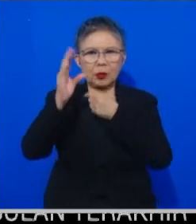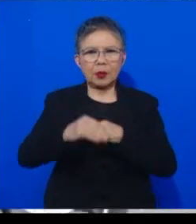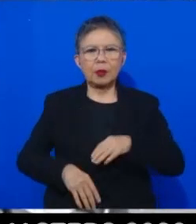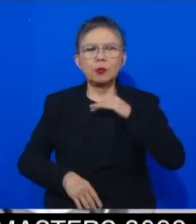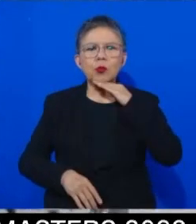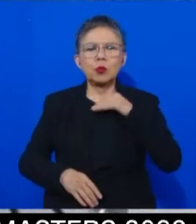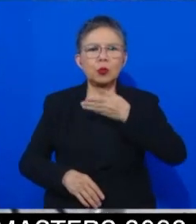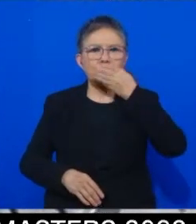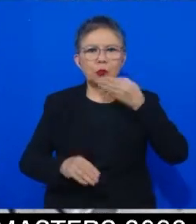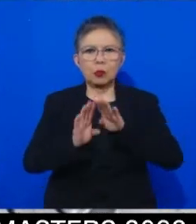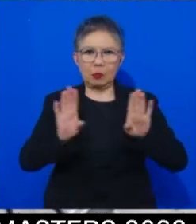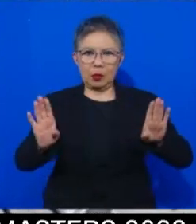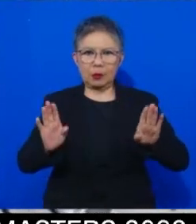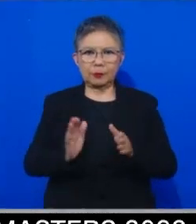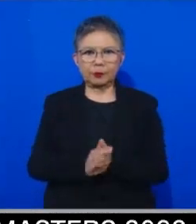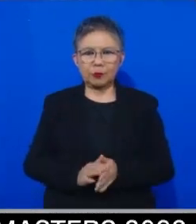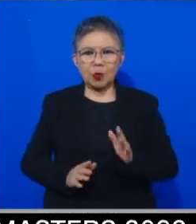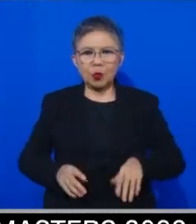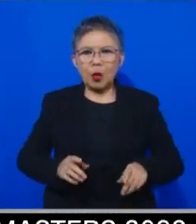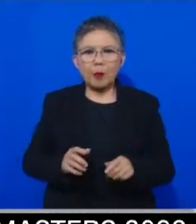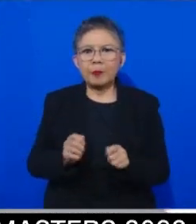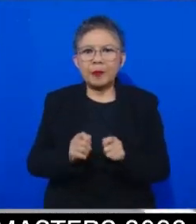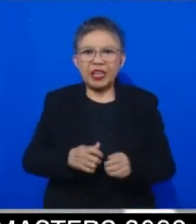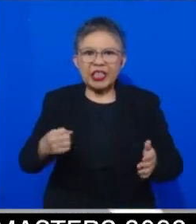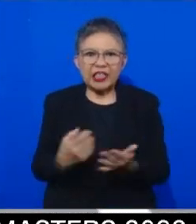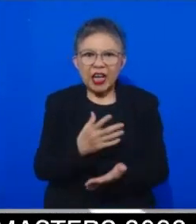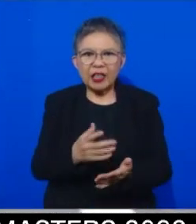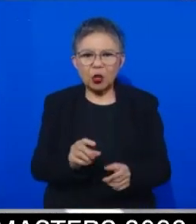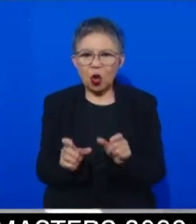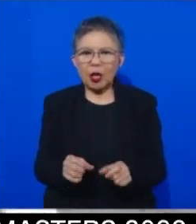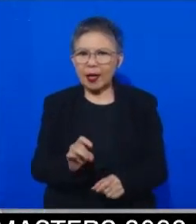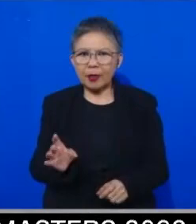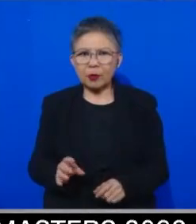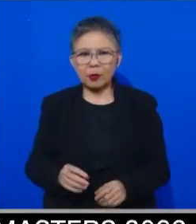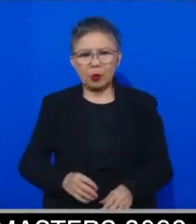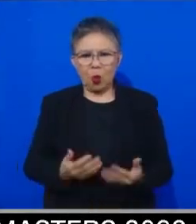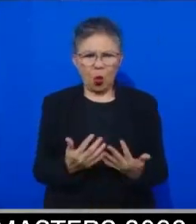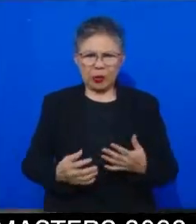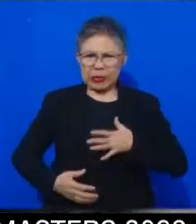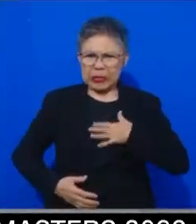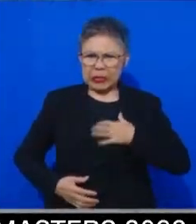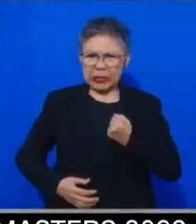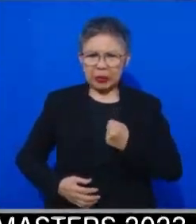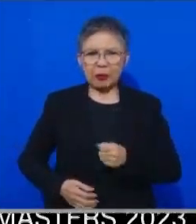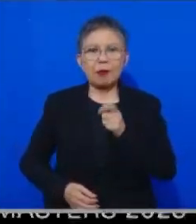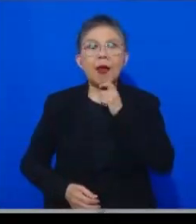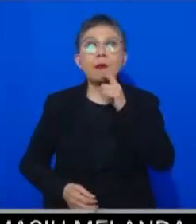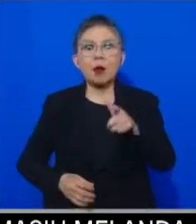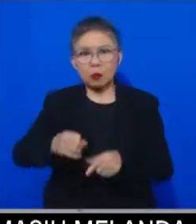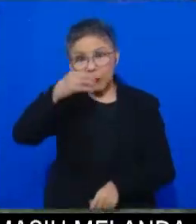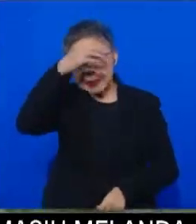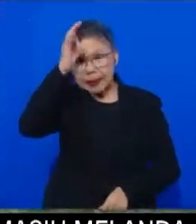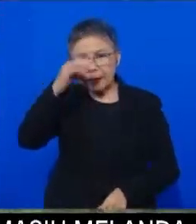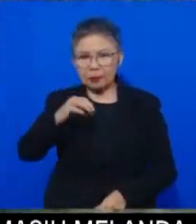berbuka puasa. Aksi para remaja yang berpotensi mencelakakan diri sendiri dan orang lain ini meresahkan warga. Mendapat laporan adanya aksi balap